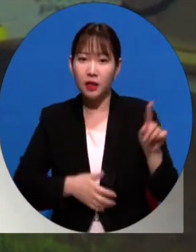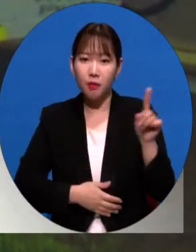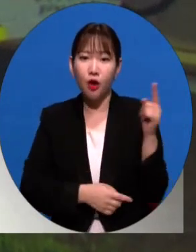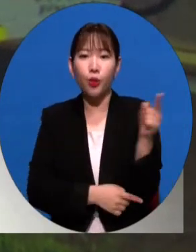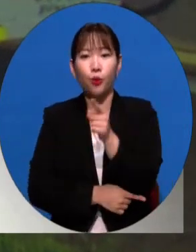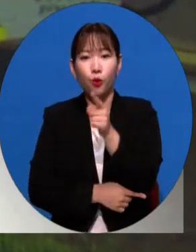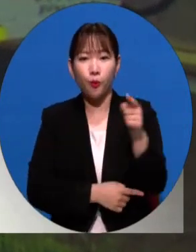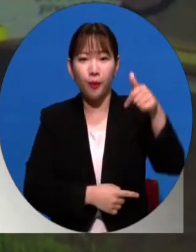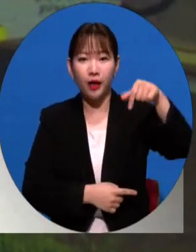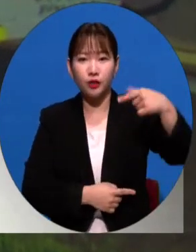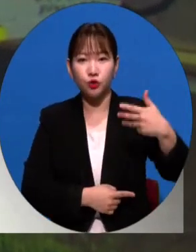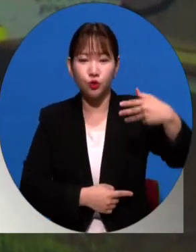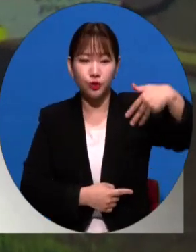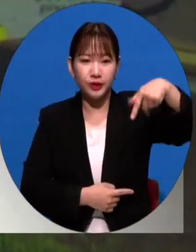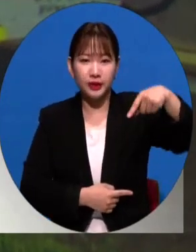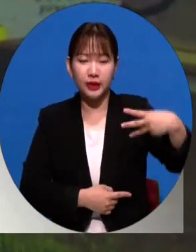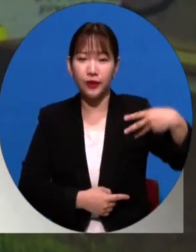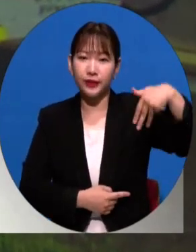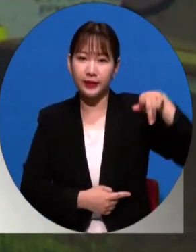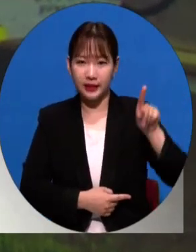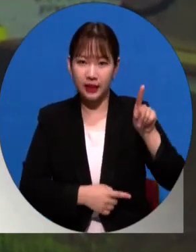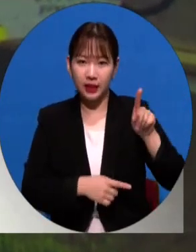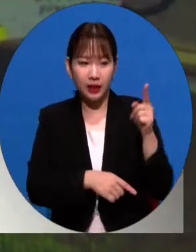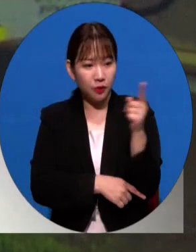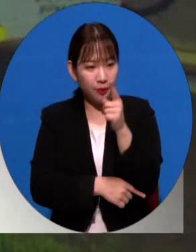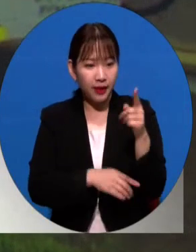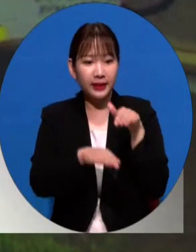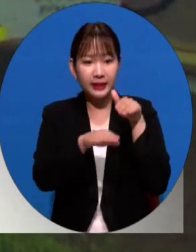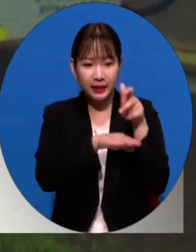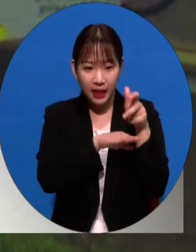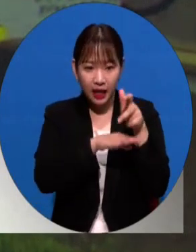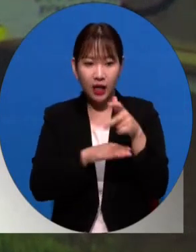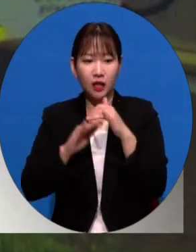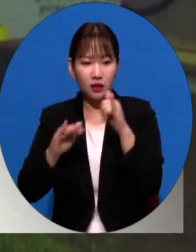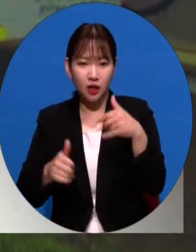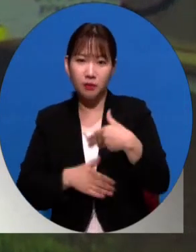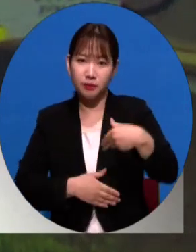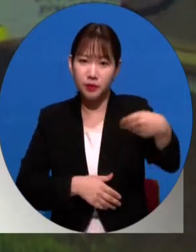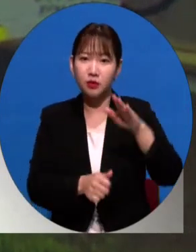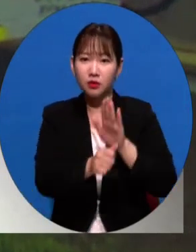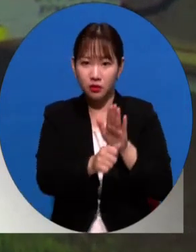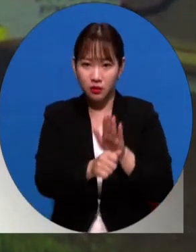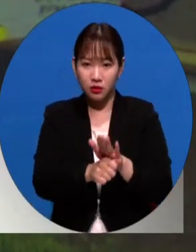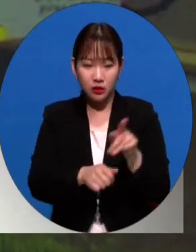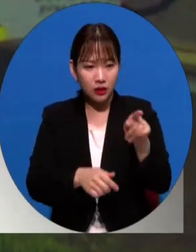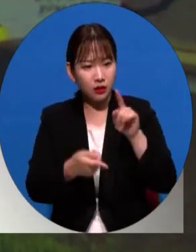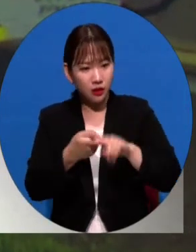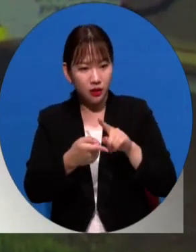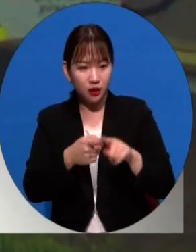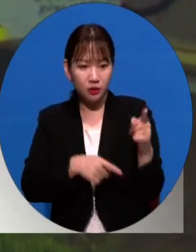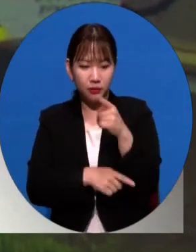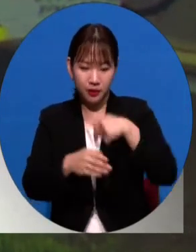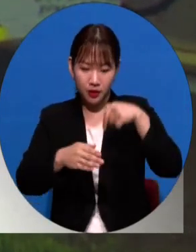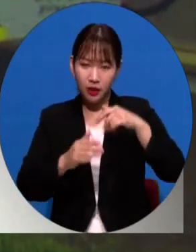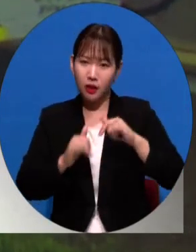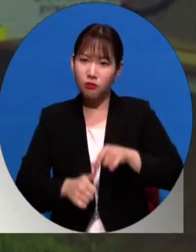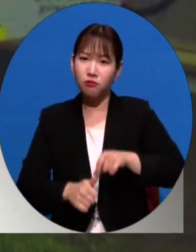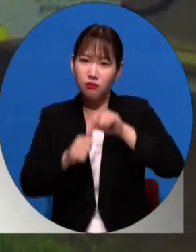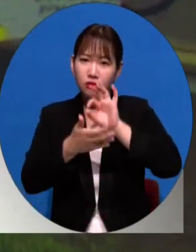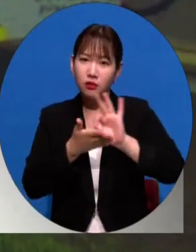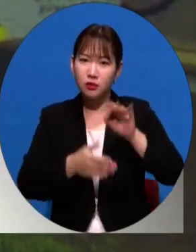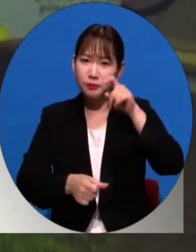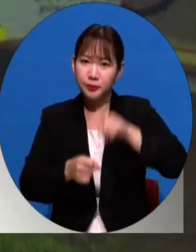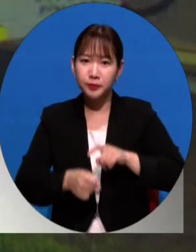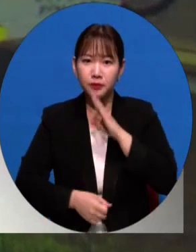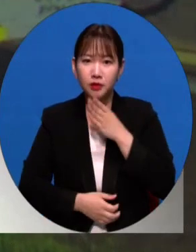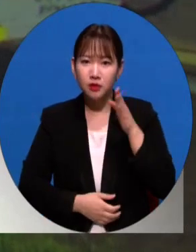소방 굴절차입니다. 소방에서 차량과 인력을 지원한 건데 이를 두고 소방 내부에선 사람 구하는 데 써야 하는